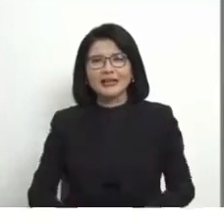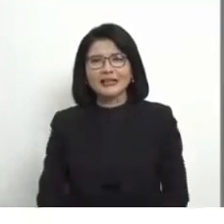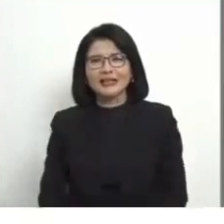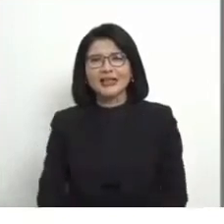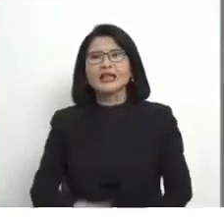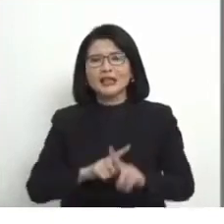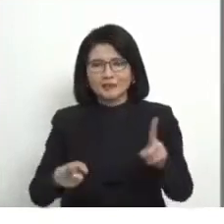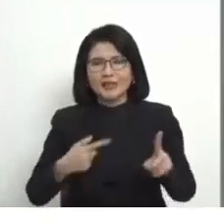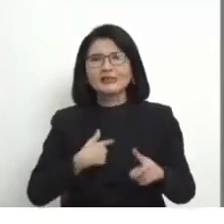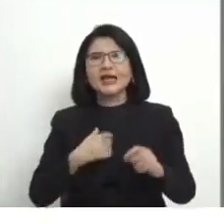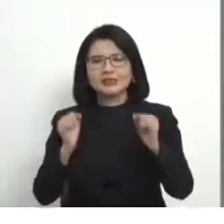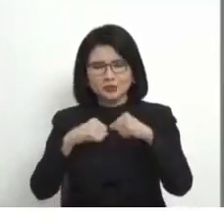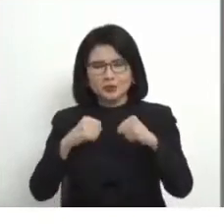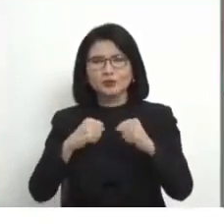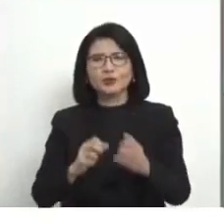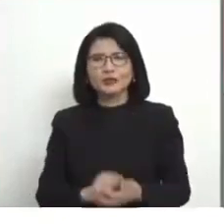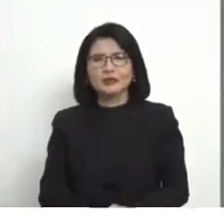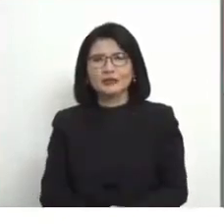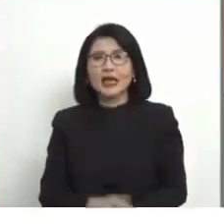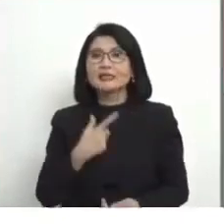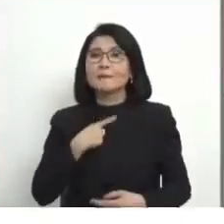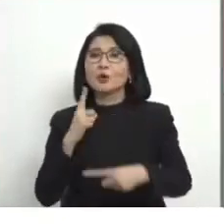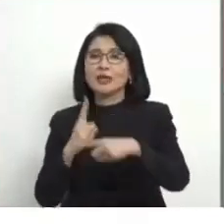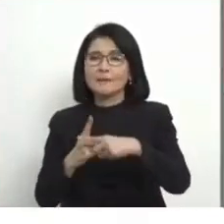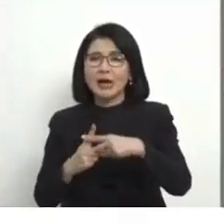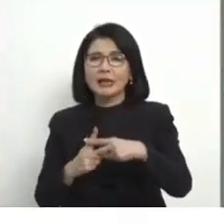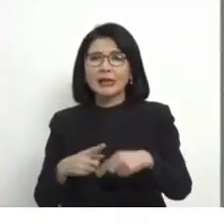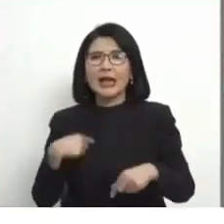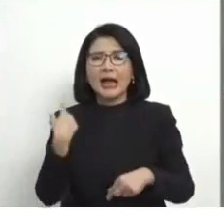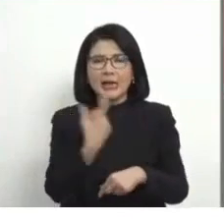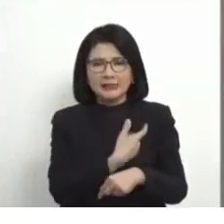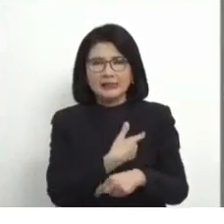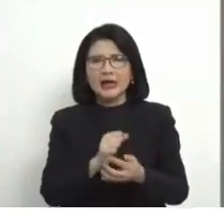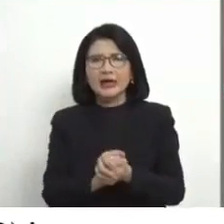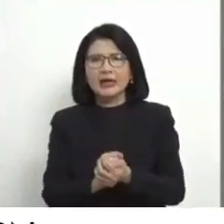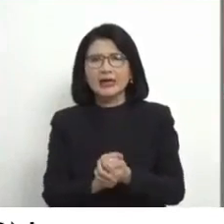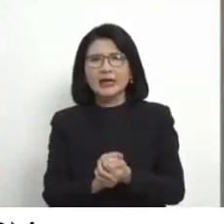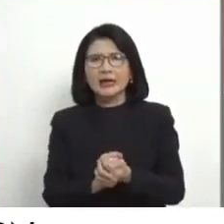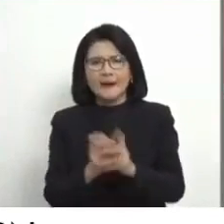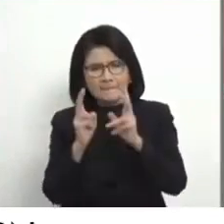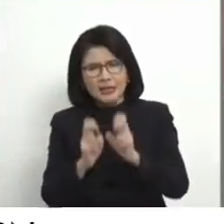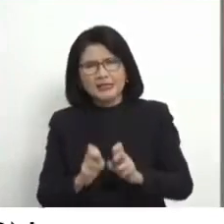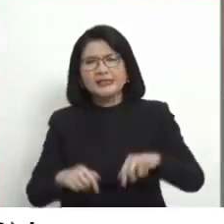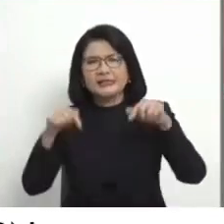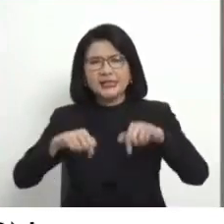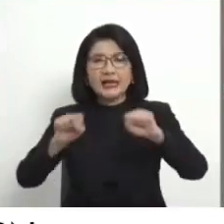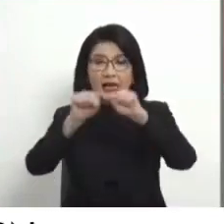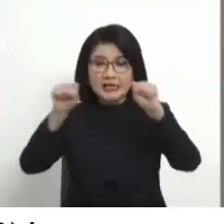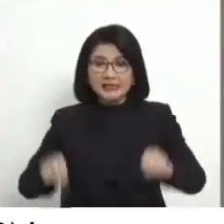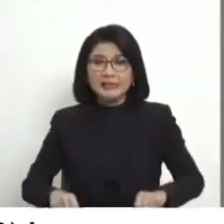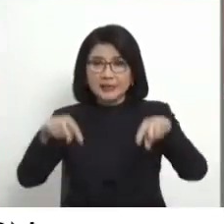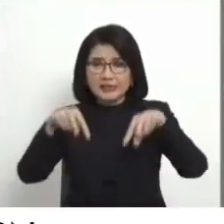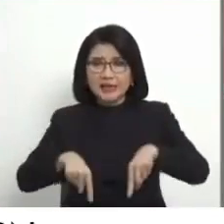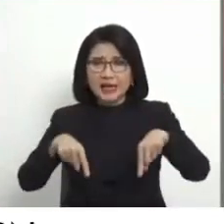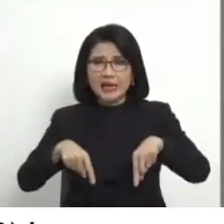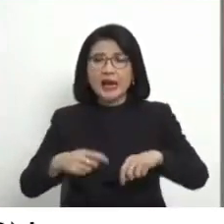sangatpendapat Saya mau menambahkan bahwa kita harus mengaudit mengkaji Sekarang sistem kita ini